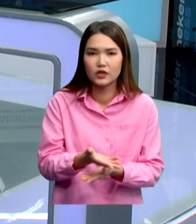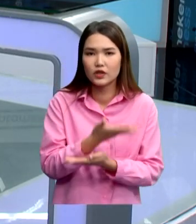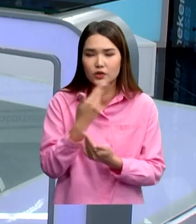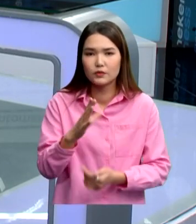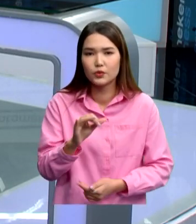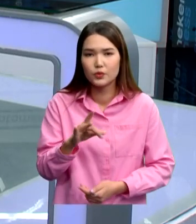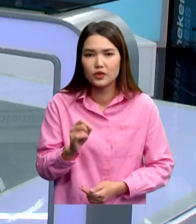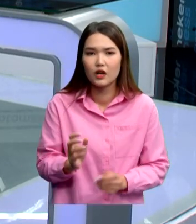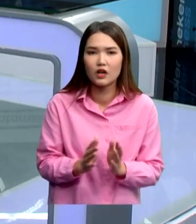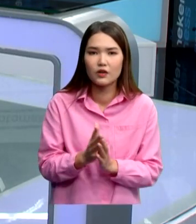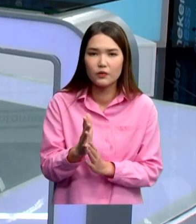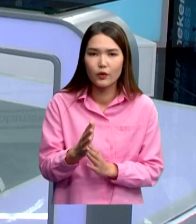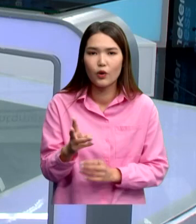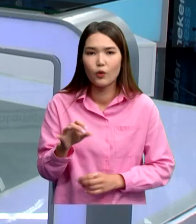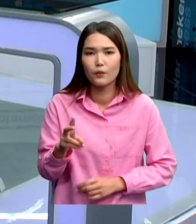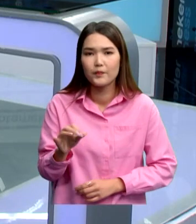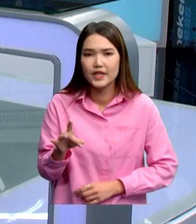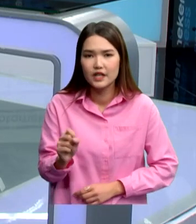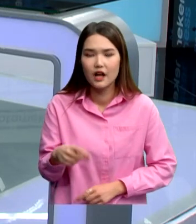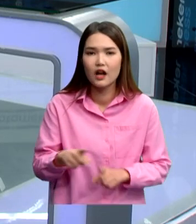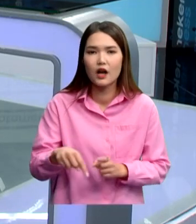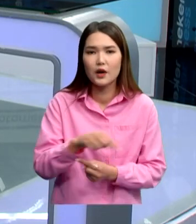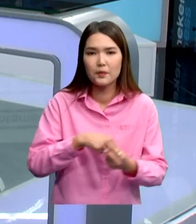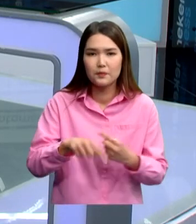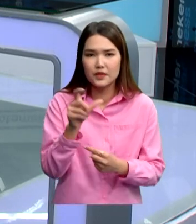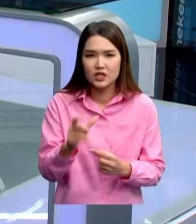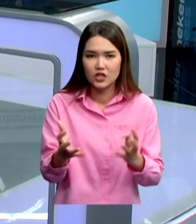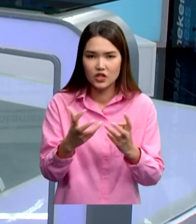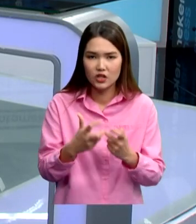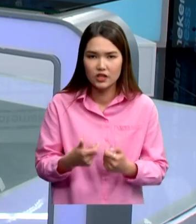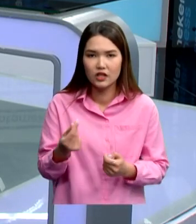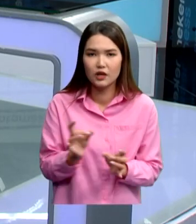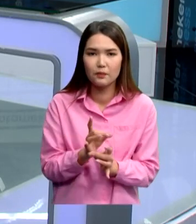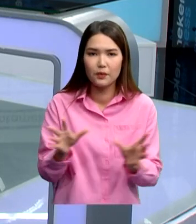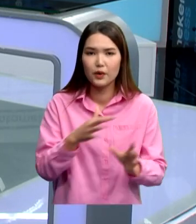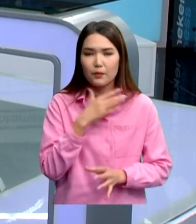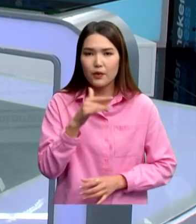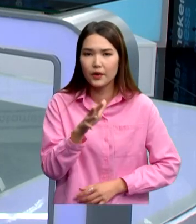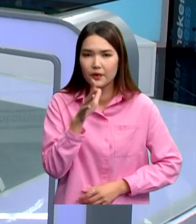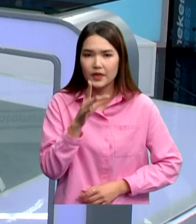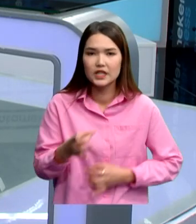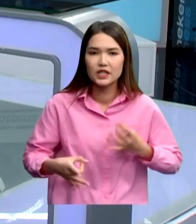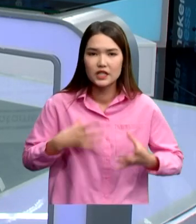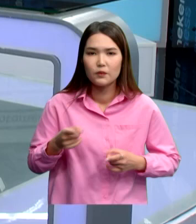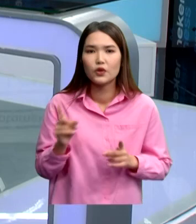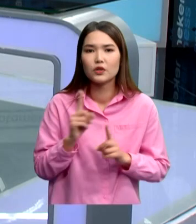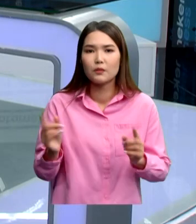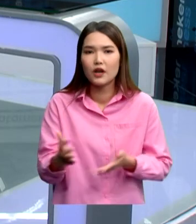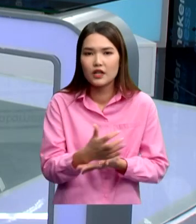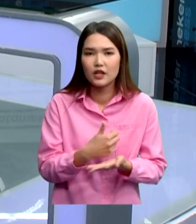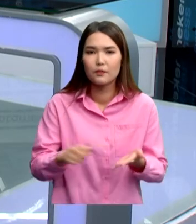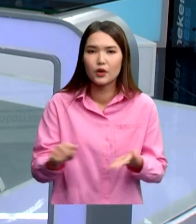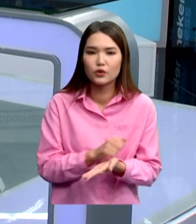субсидии на выращивание элитной клубники Хотя бизнесмены очень рассчитывал на эти деньги потратил много времени нервов чтобы собрать документы